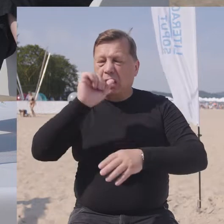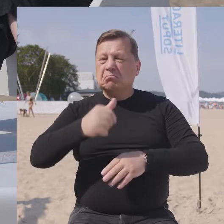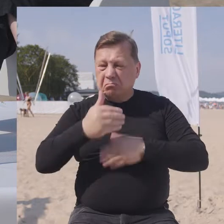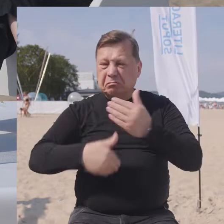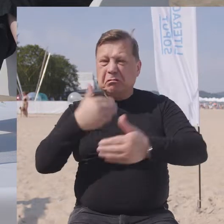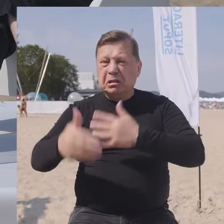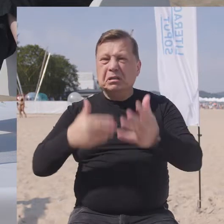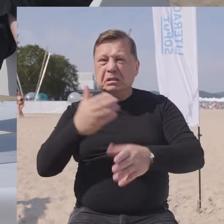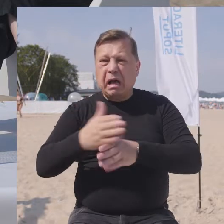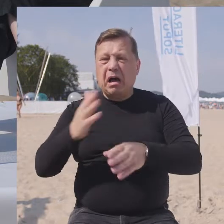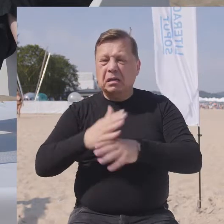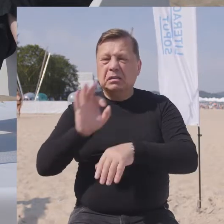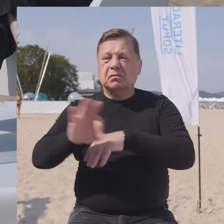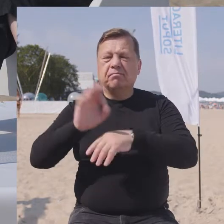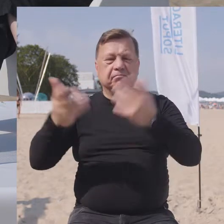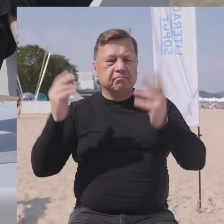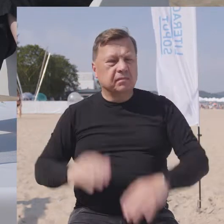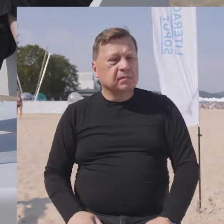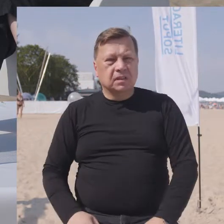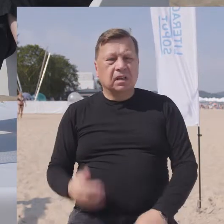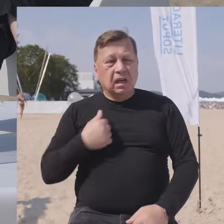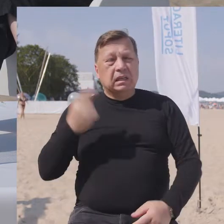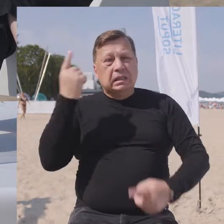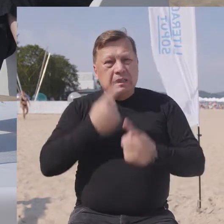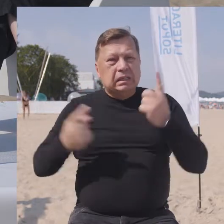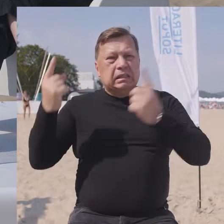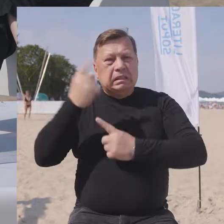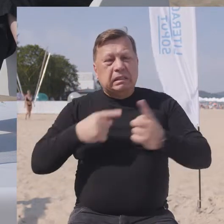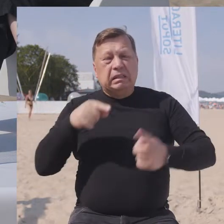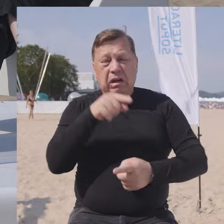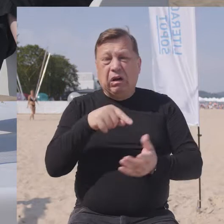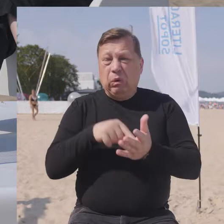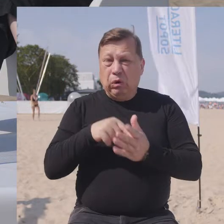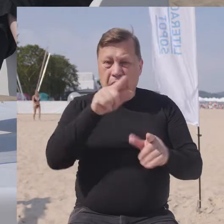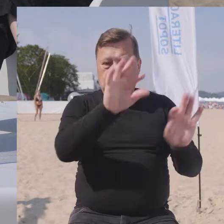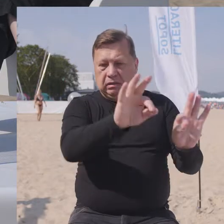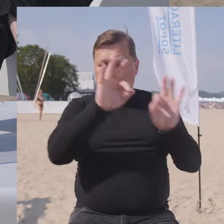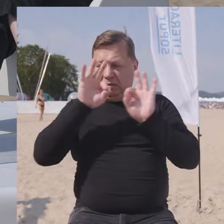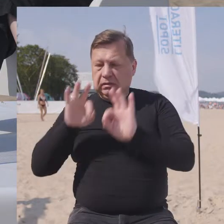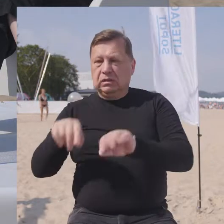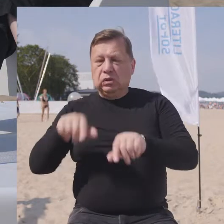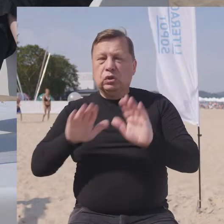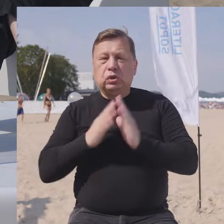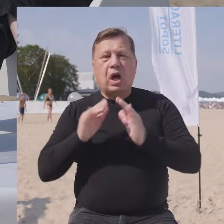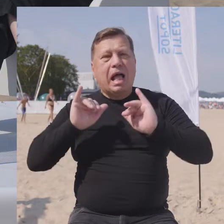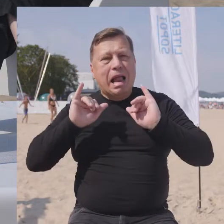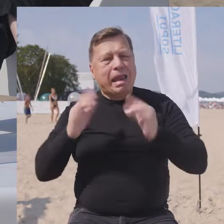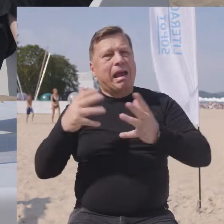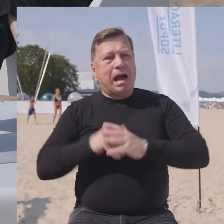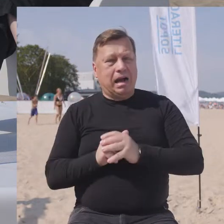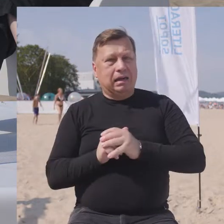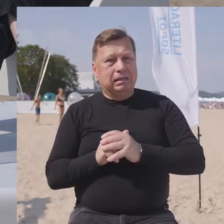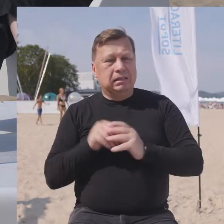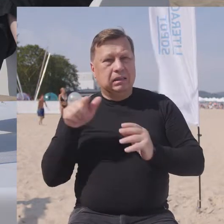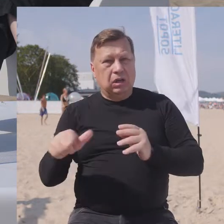lat. Myślałam o tym, w jaki sposób zawrzeć to w literaturze. Czy ma być ona odzwierciedleniem